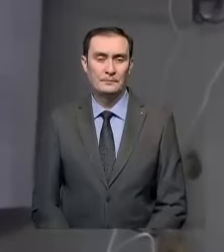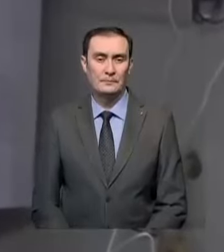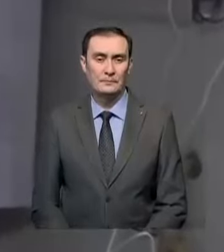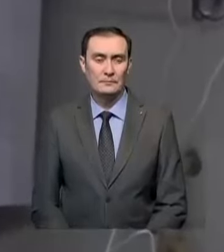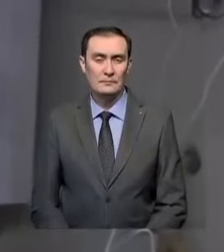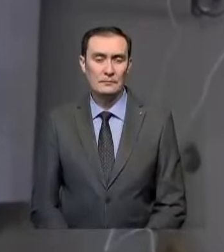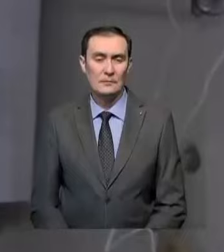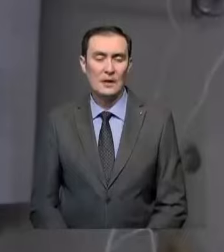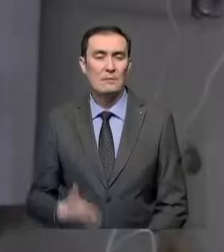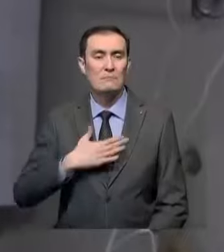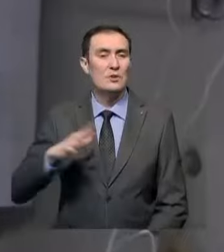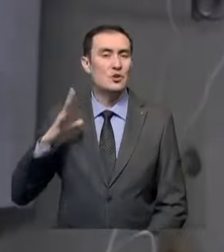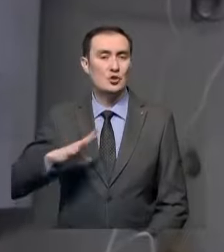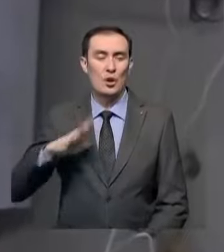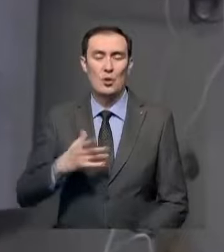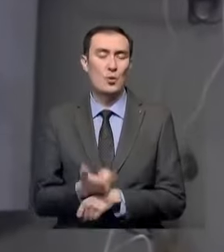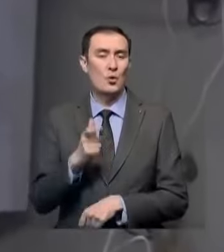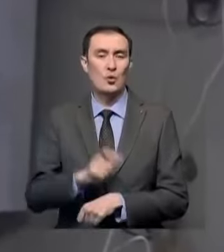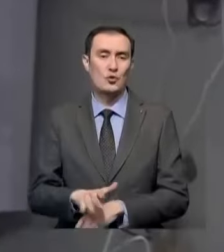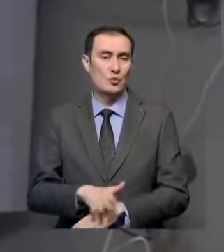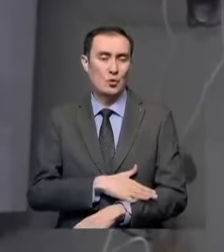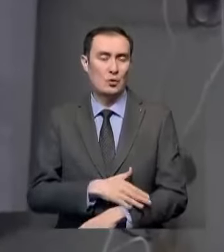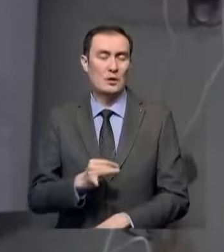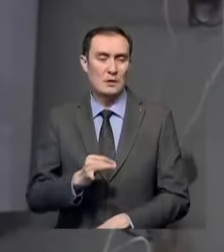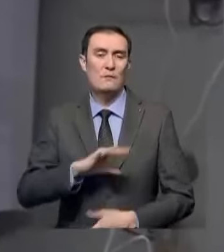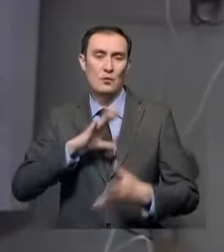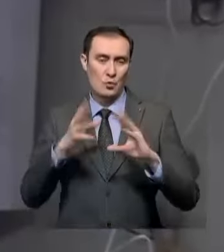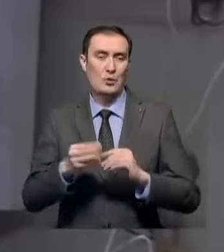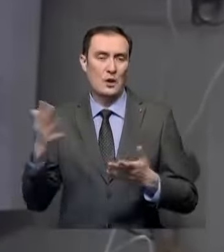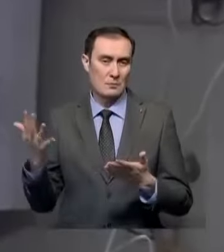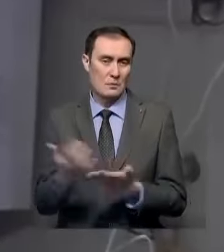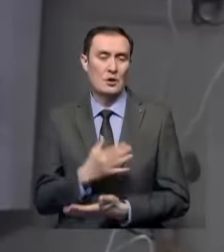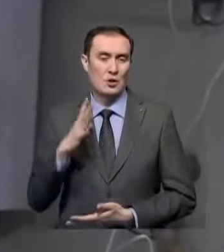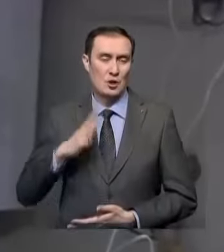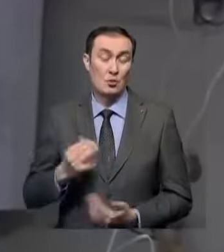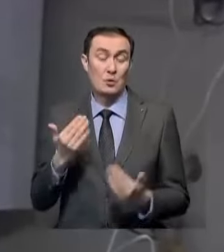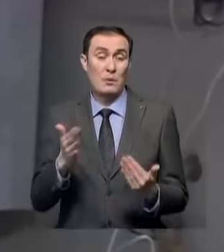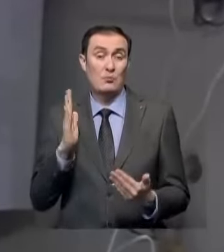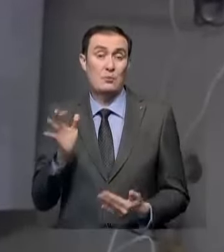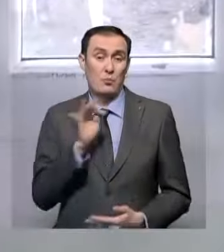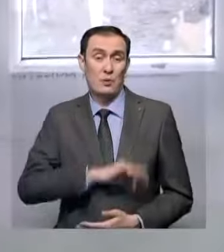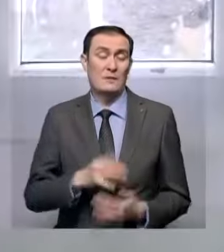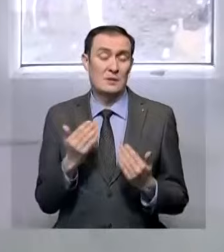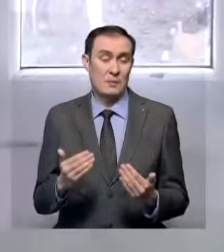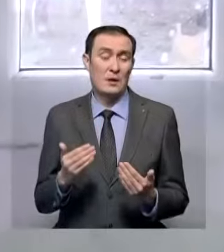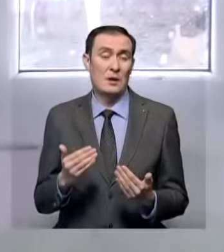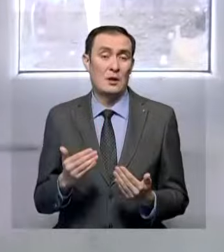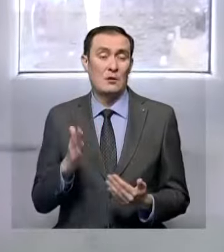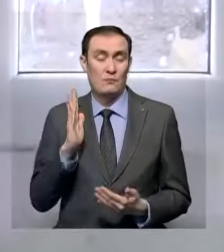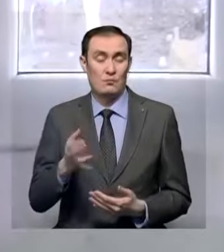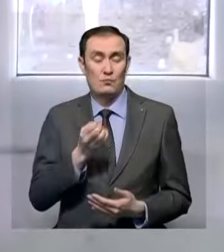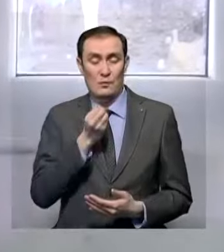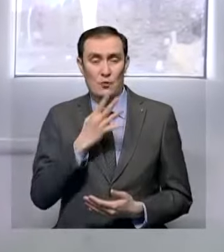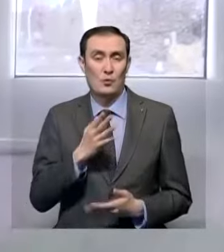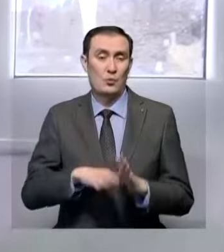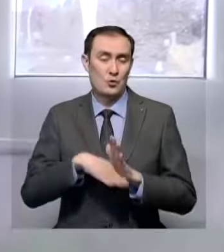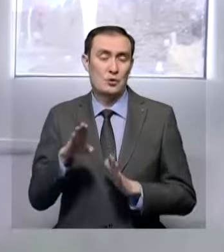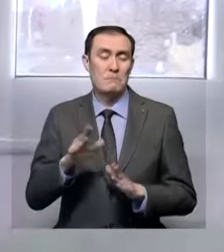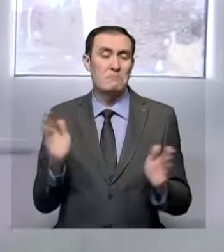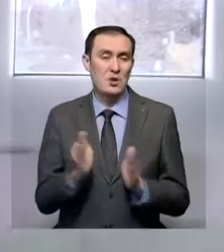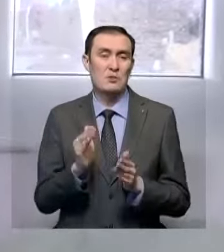Ждали мы его очень долго и, слава богу, дождались. Ну, теперь, думаю, будем пользоваться, чтобы хорошо у нас, поменьше